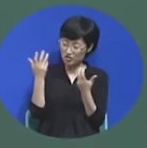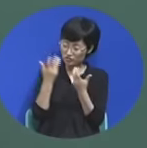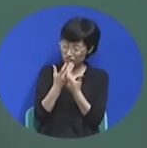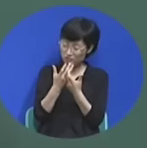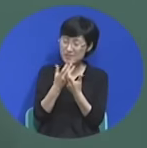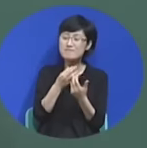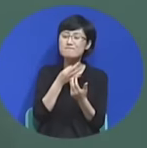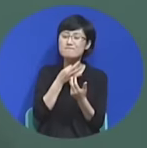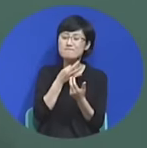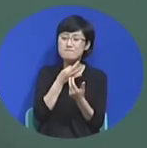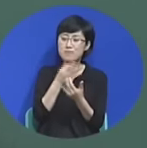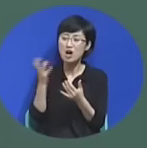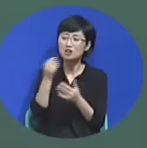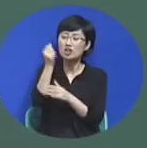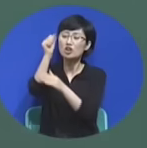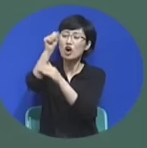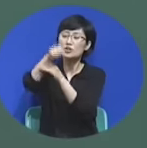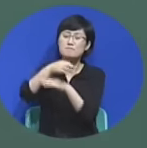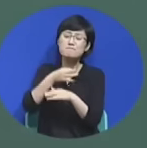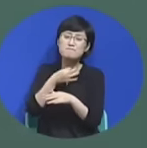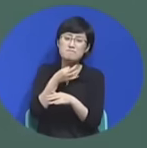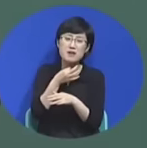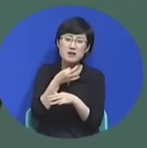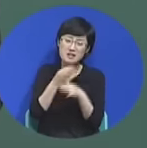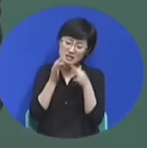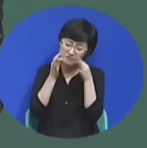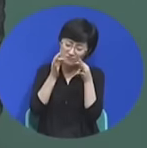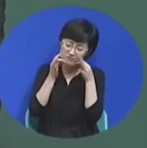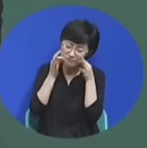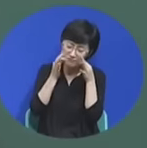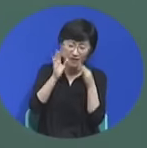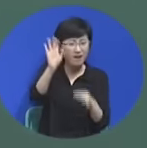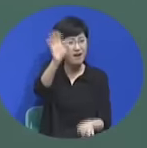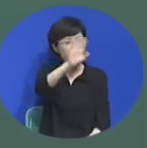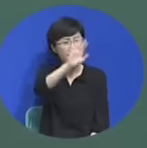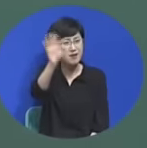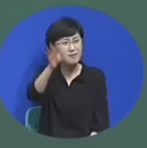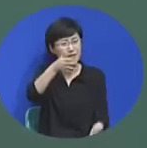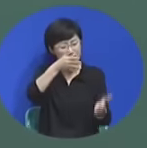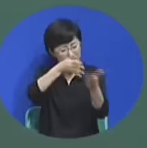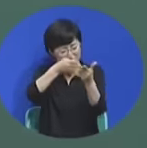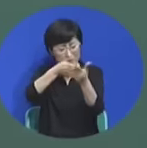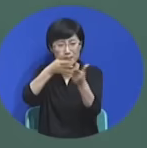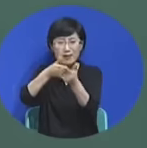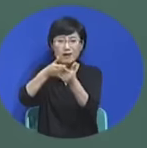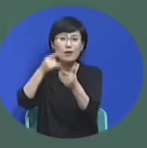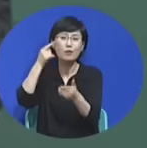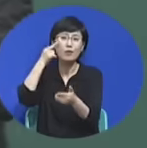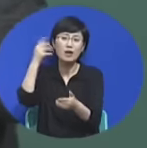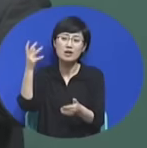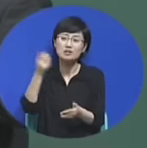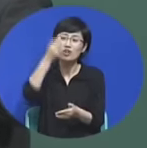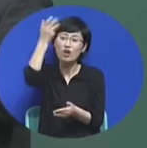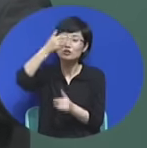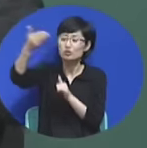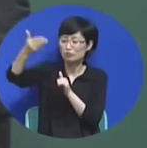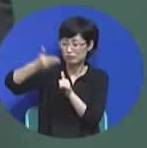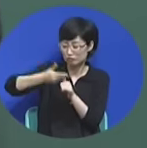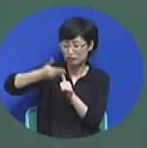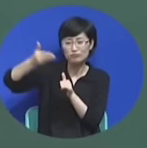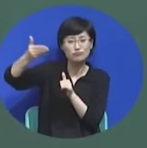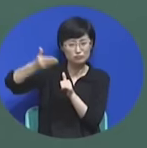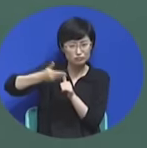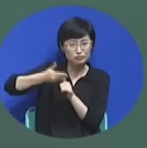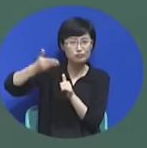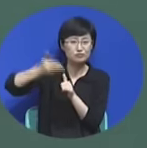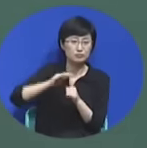아, 我应该去结出圣灵的果子来. 무슨 소리요? 맺지 못한다니까요. 我们不可能结出来. 성령이 맺으시는 열매.